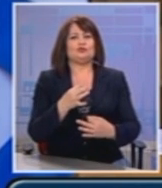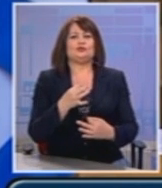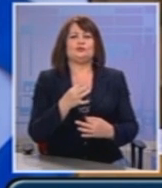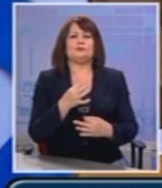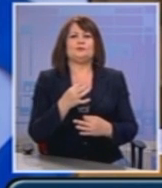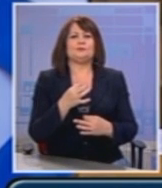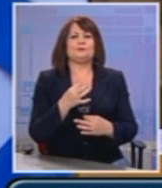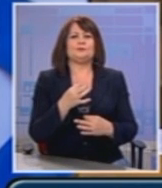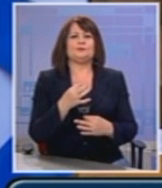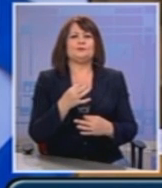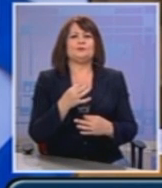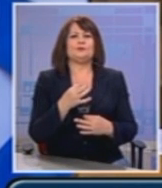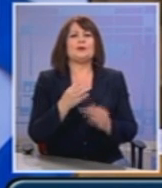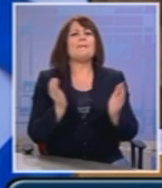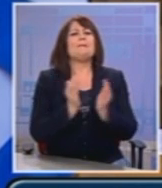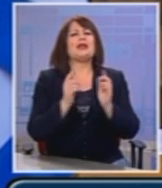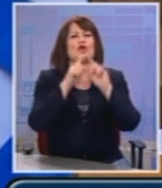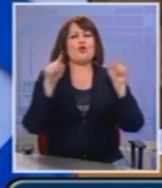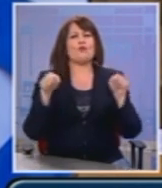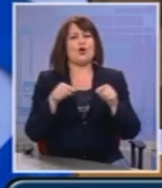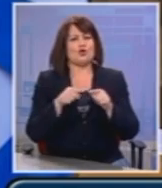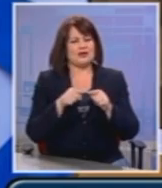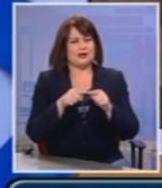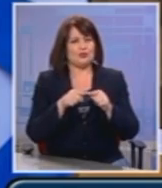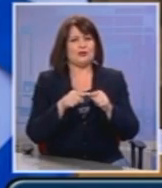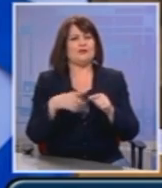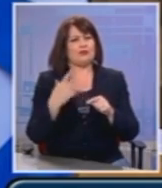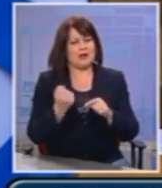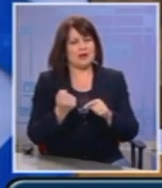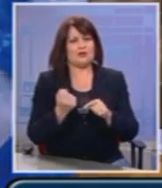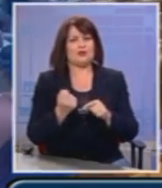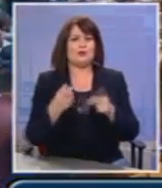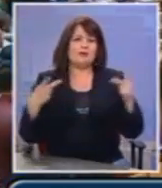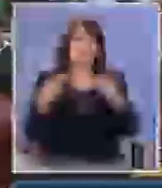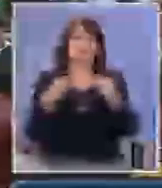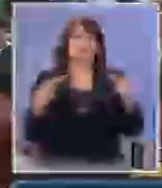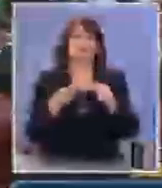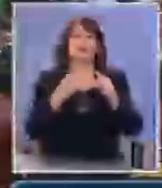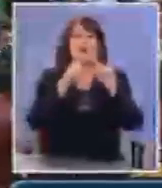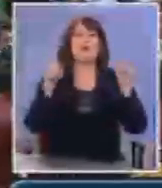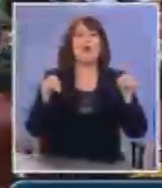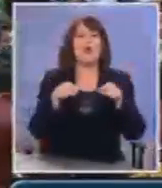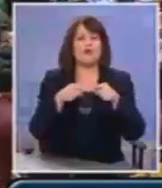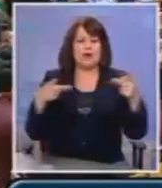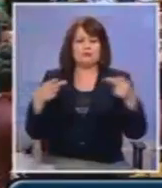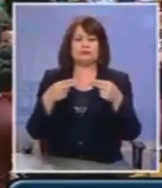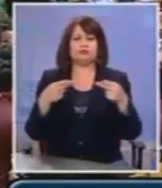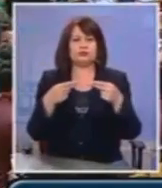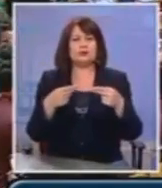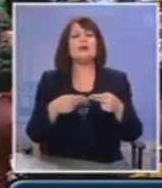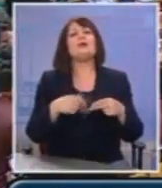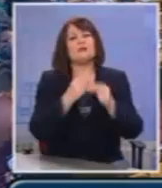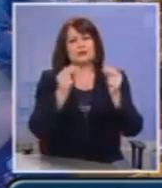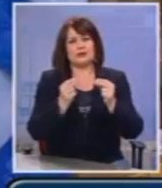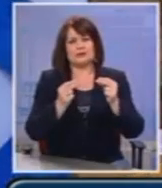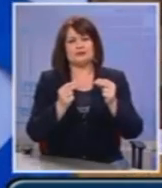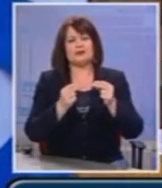των μικροομολογιούχων αυτών που ε κουρεύτηκαν τα ομόλογά τους και υπέστησαν